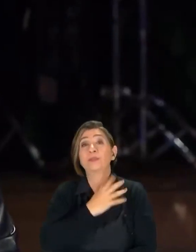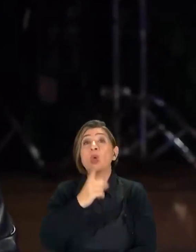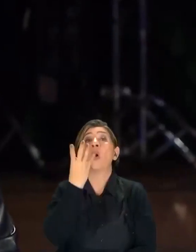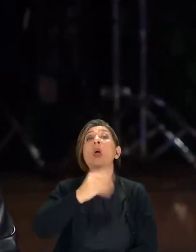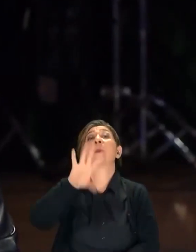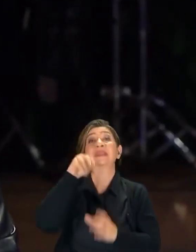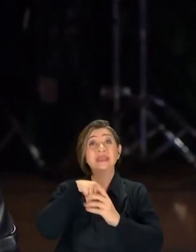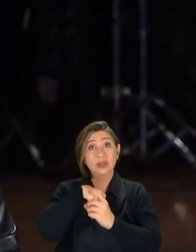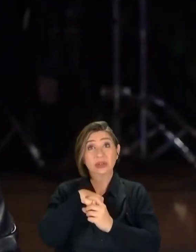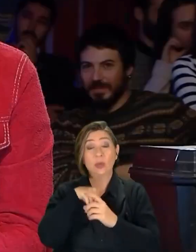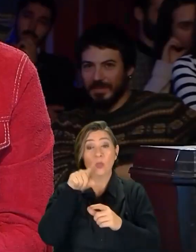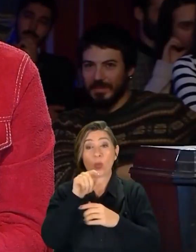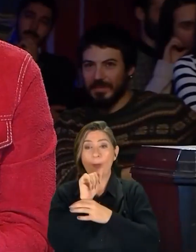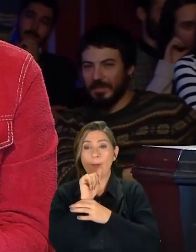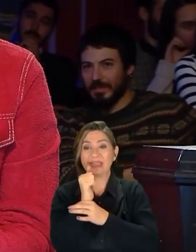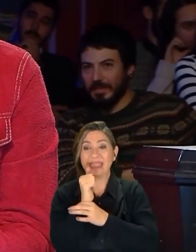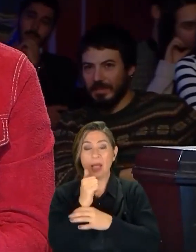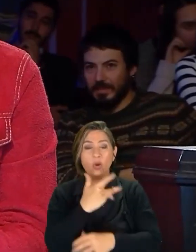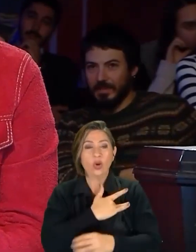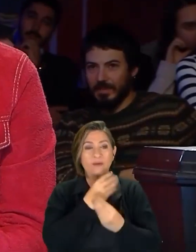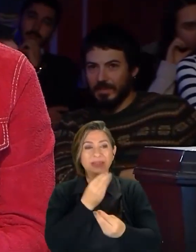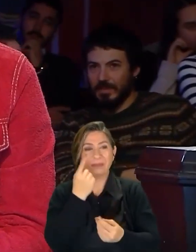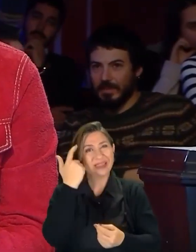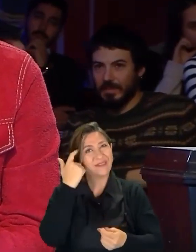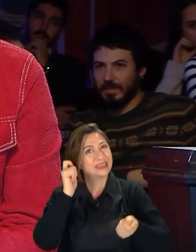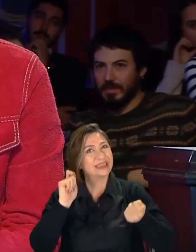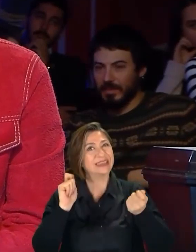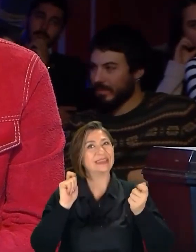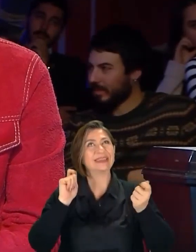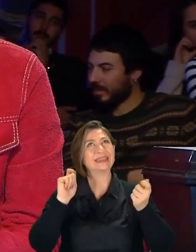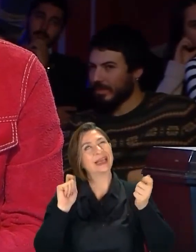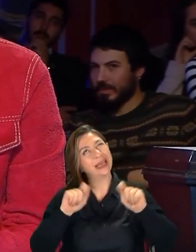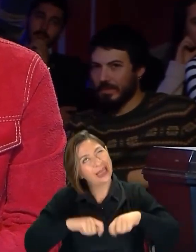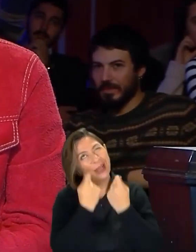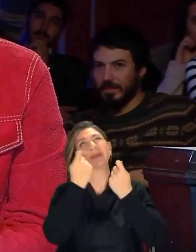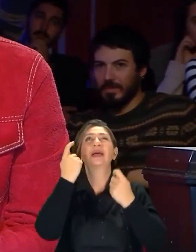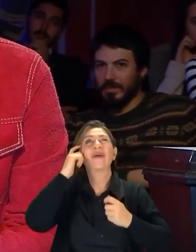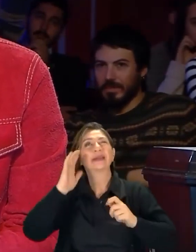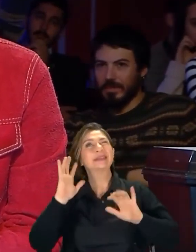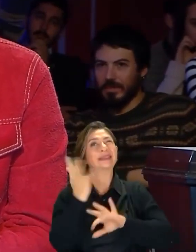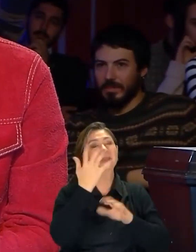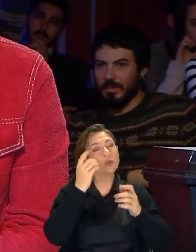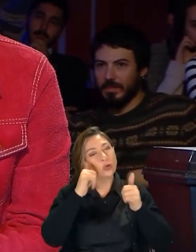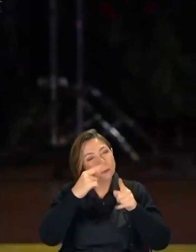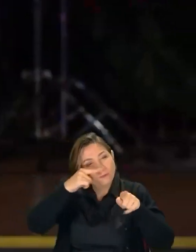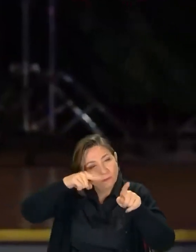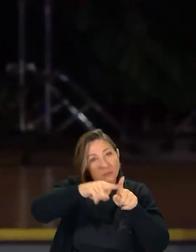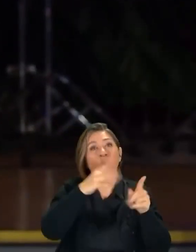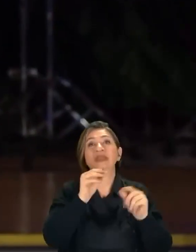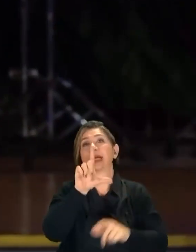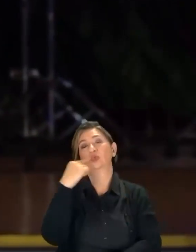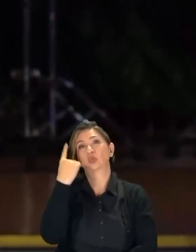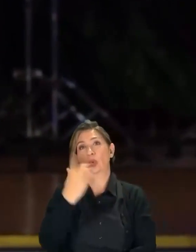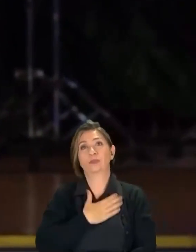olmaması için de bu mesleğe Gönül veren herkesin biraz kafayı gerektiğini düşünüyorum yani oyunculukla biraz kafayı gerektiğini düşünüyorum Şimdi